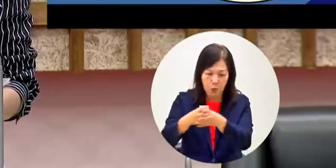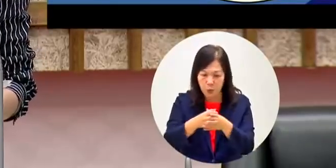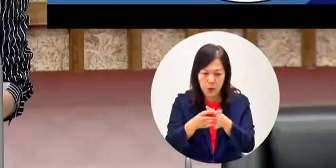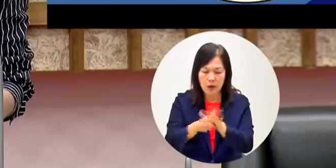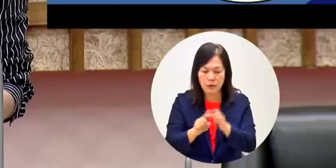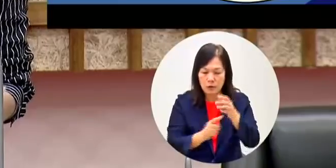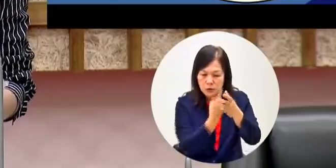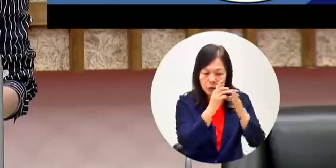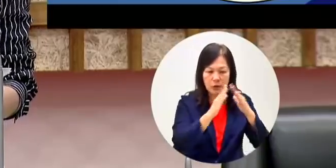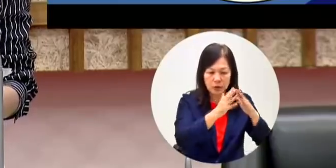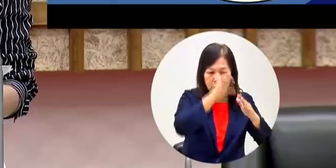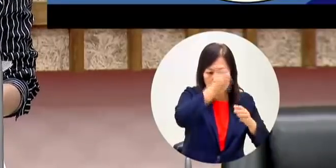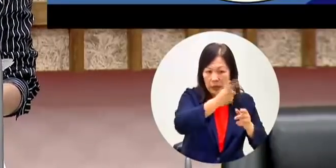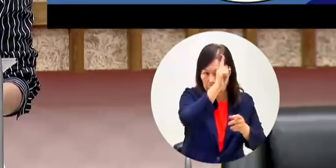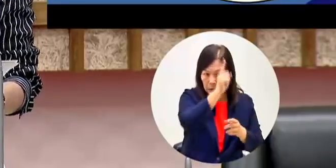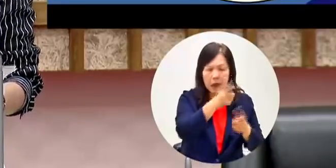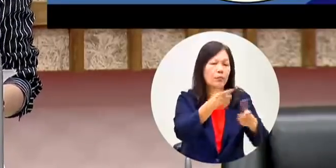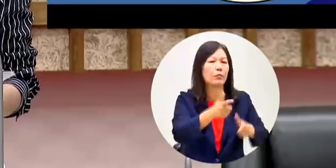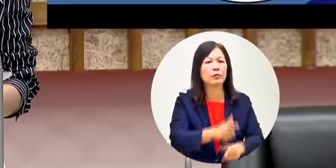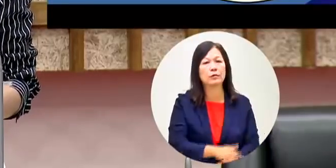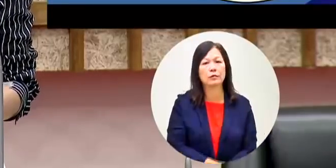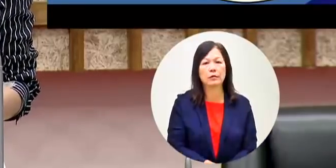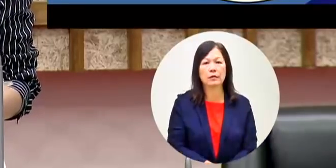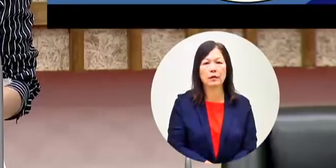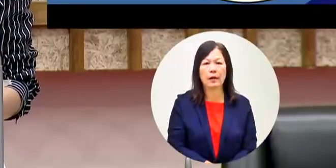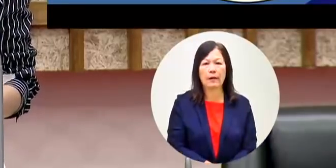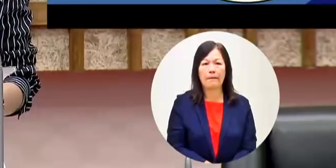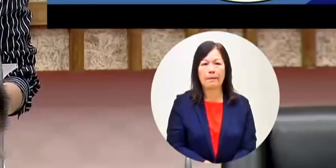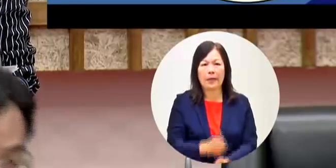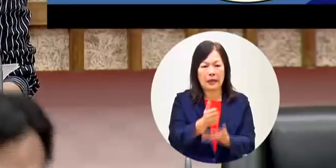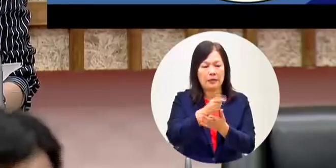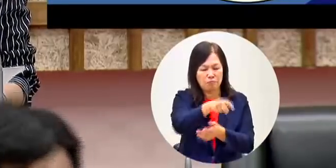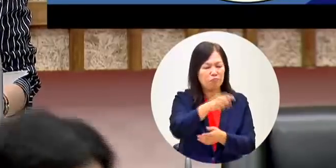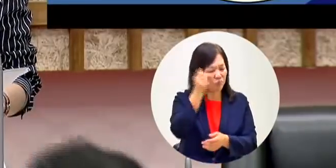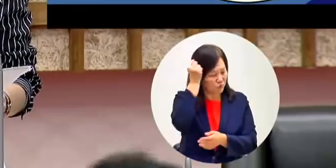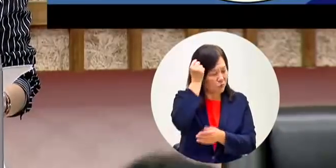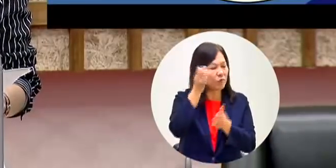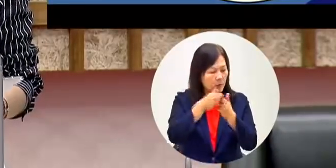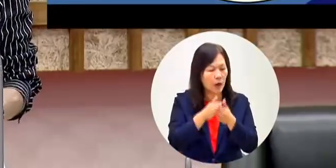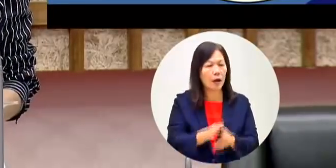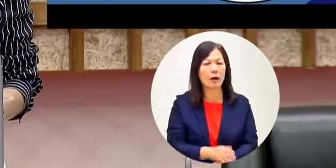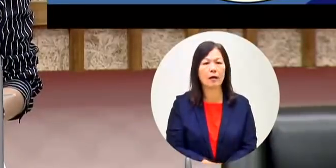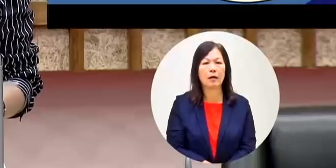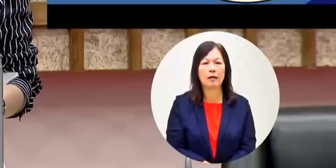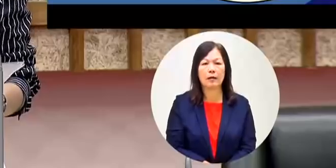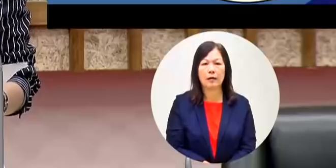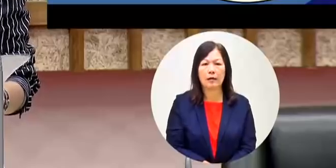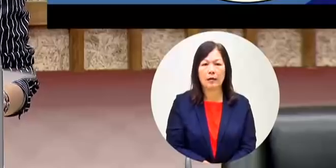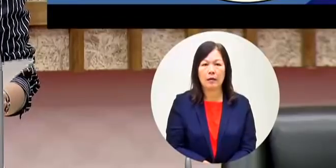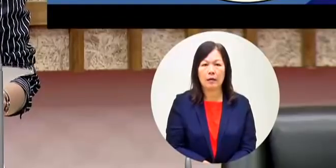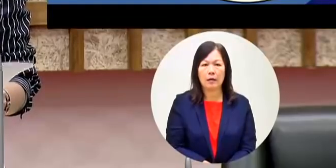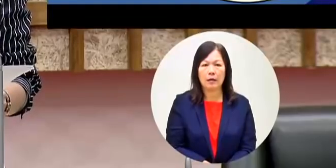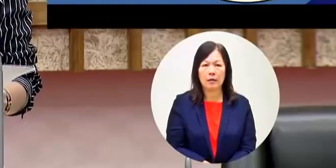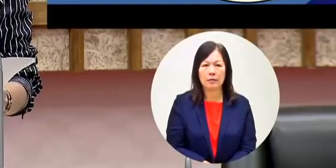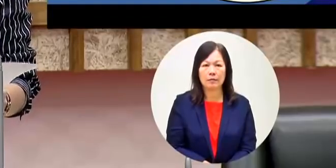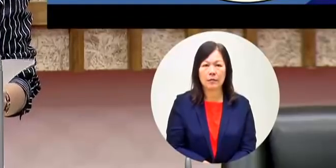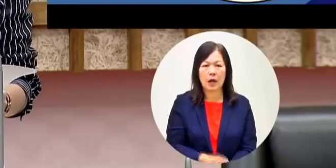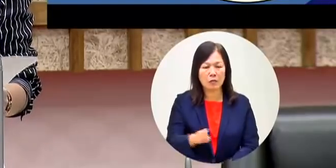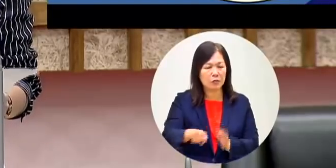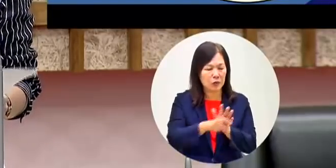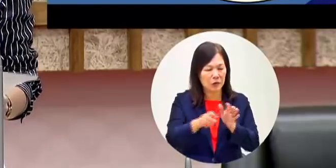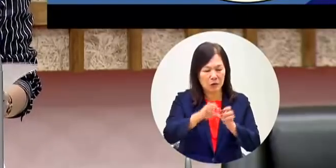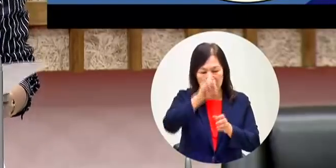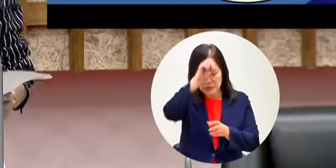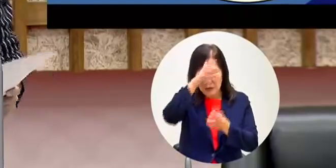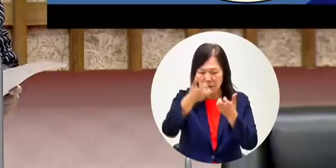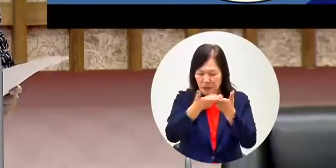哈，请您一定要记住。那么要实践呢，这个跳脱不分政党、不分颜色，任